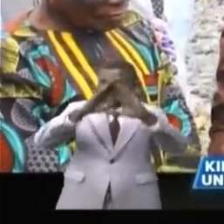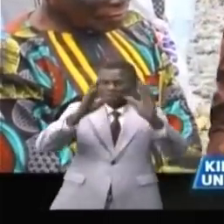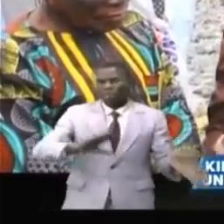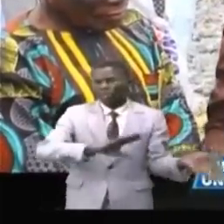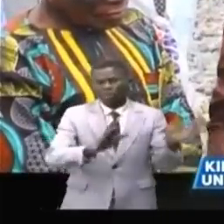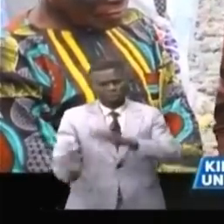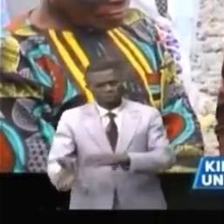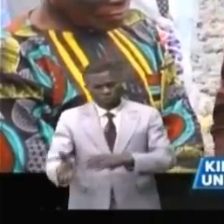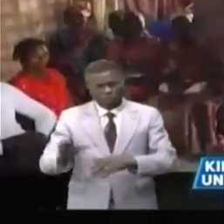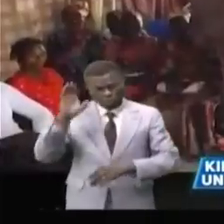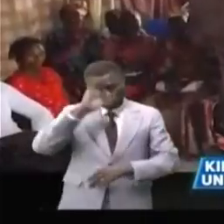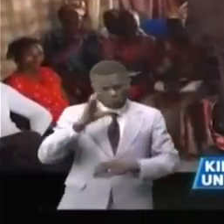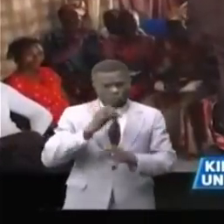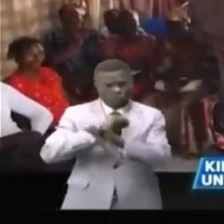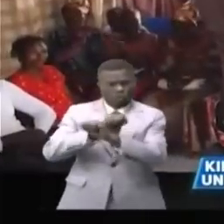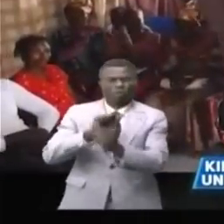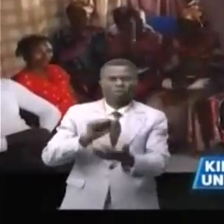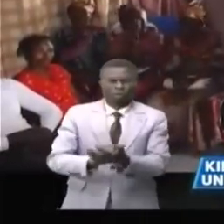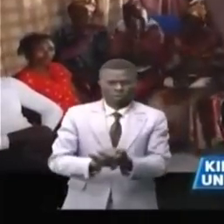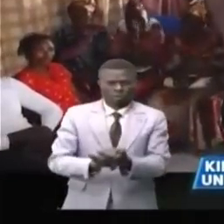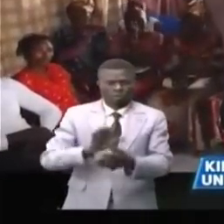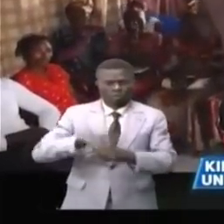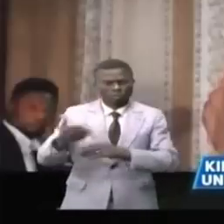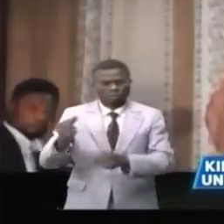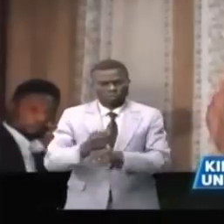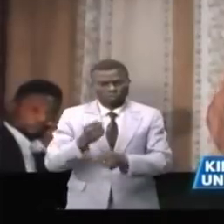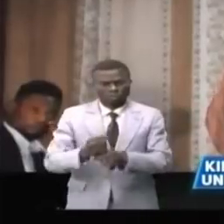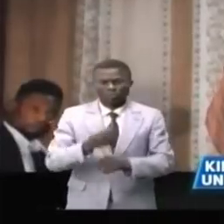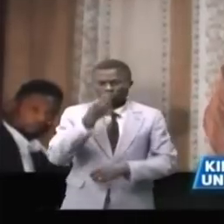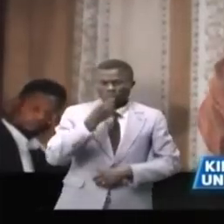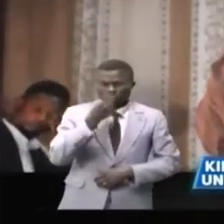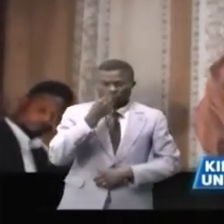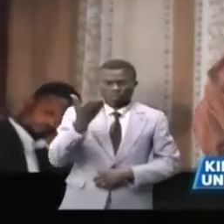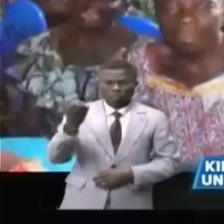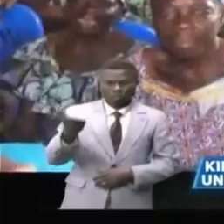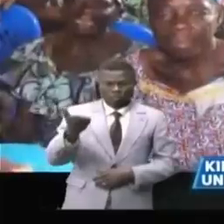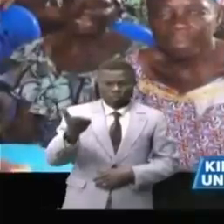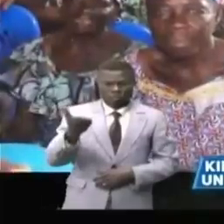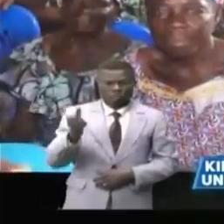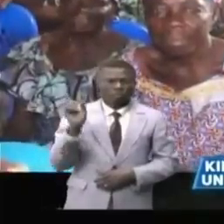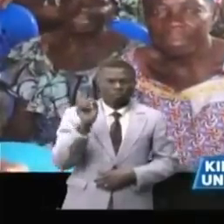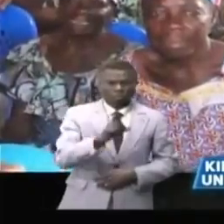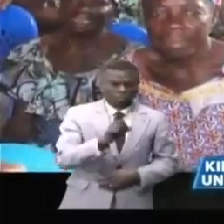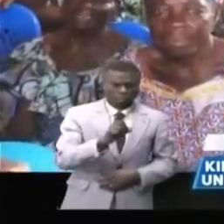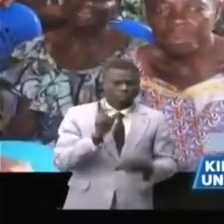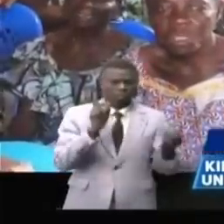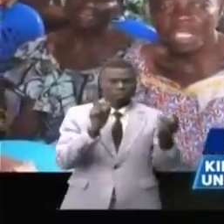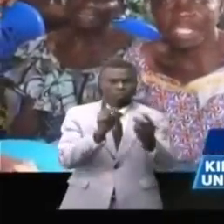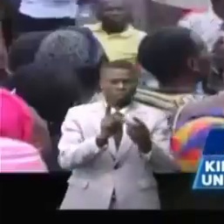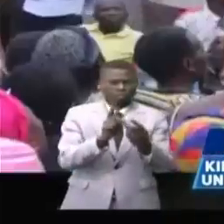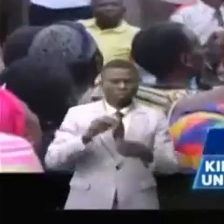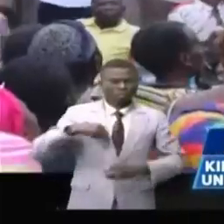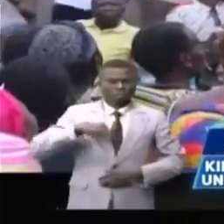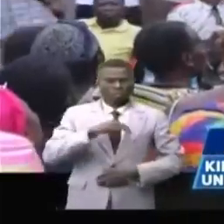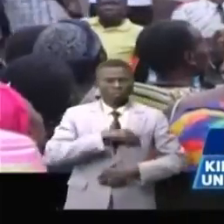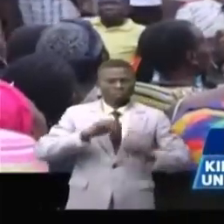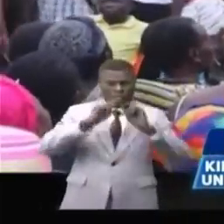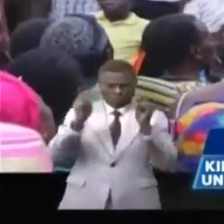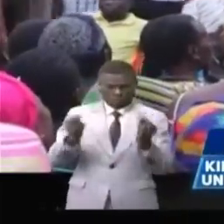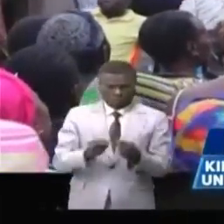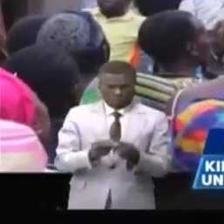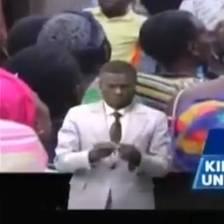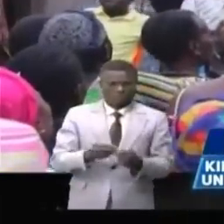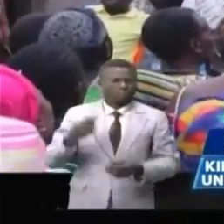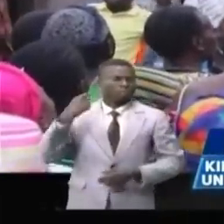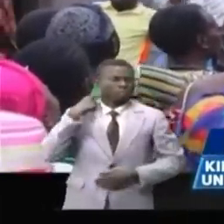notre combat que nous sommes en train de faire. Après cette activité, Joseph Mouina Kiangebeni est allé à la rencontre des membres des cellules Kwango Biso